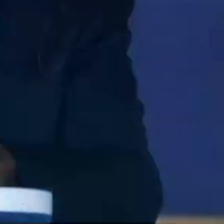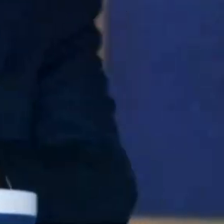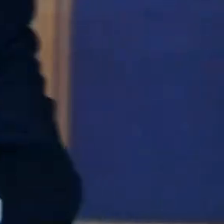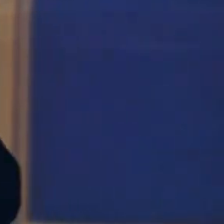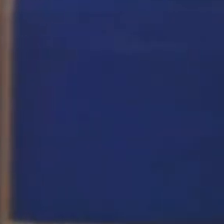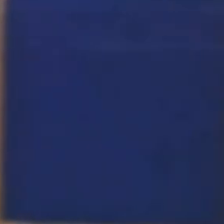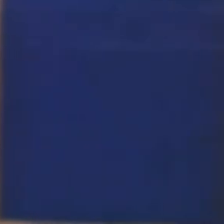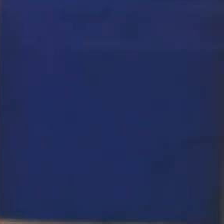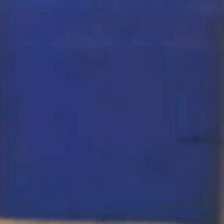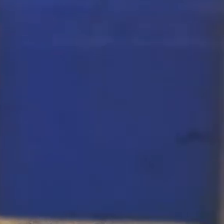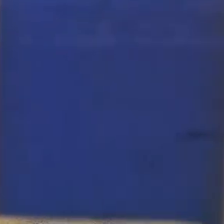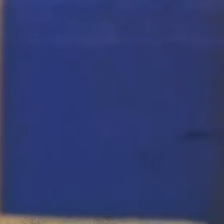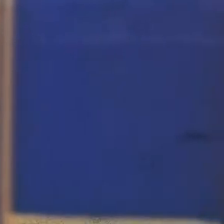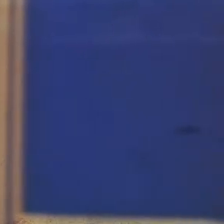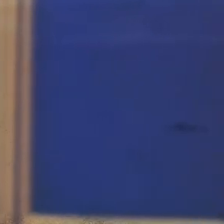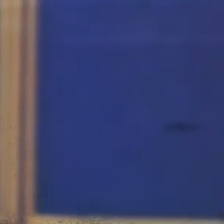Ah,